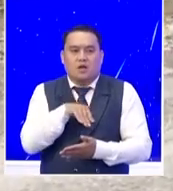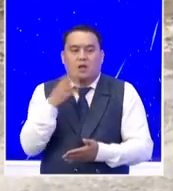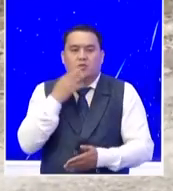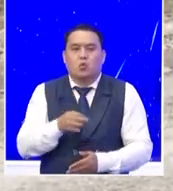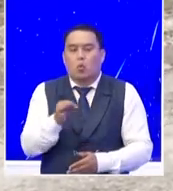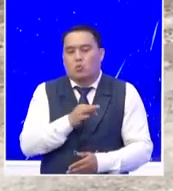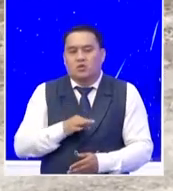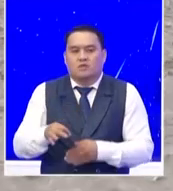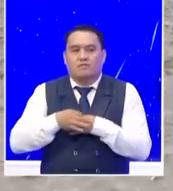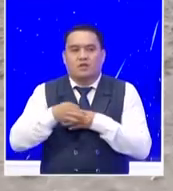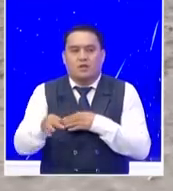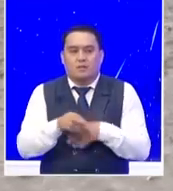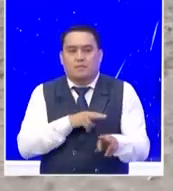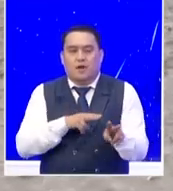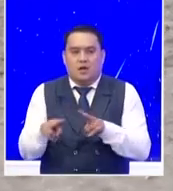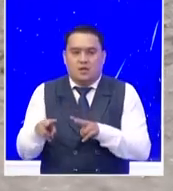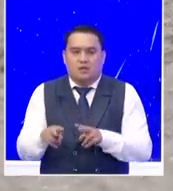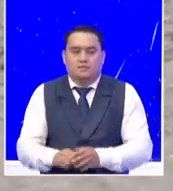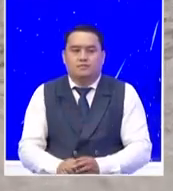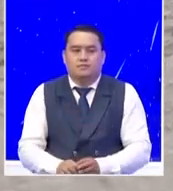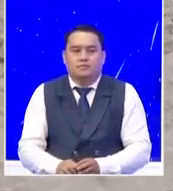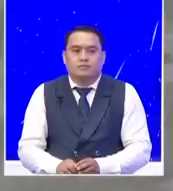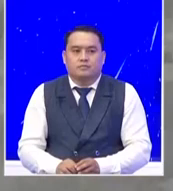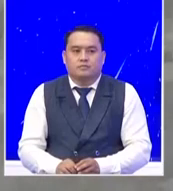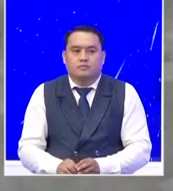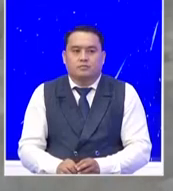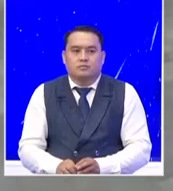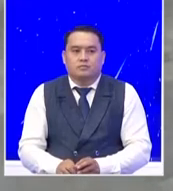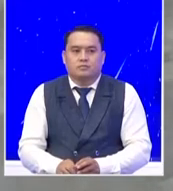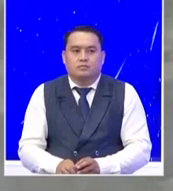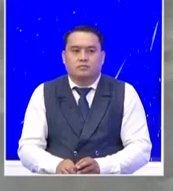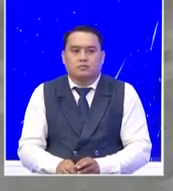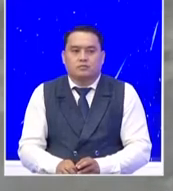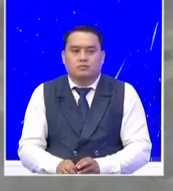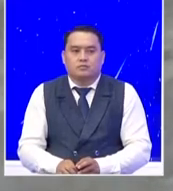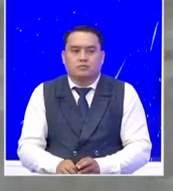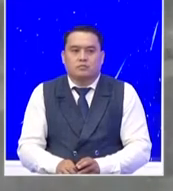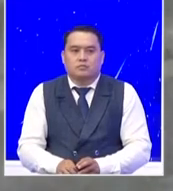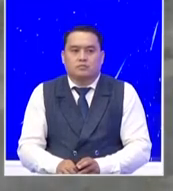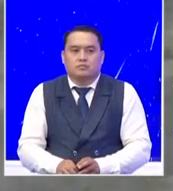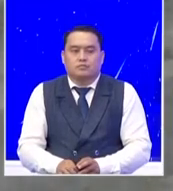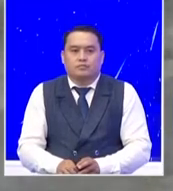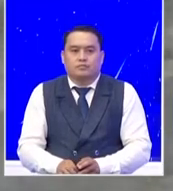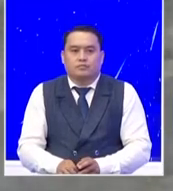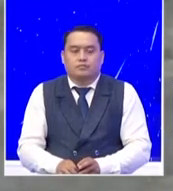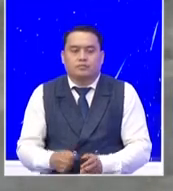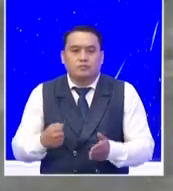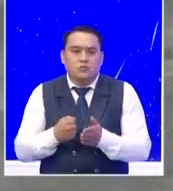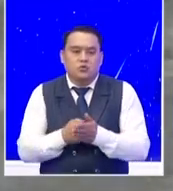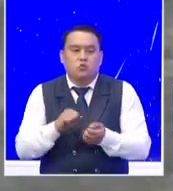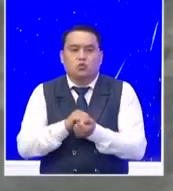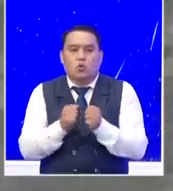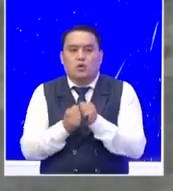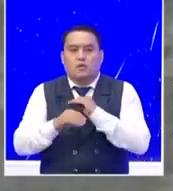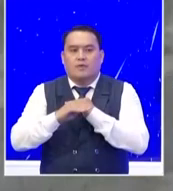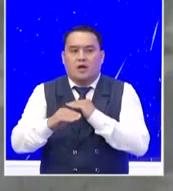Алматы облыстық филиалы бақылауда ұстап отырғанын айтады. Жолды салудан бұрын материал дейміз ғой,